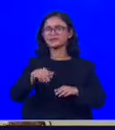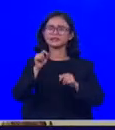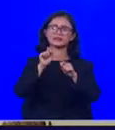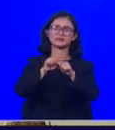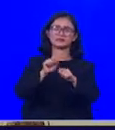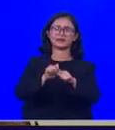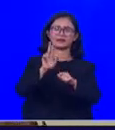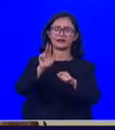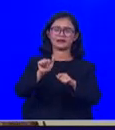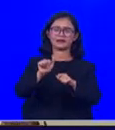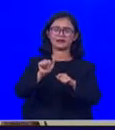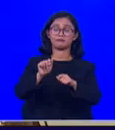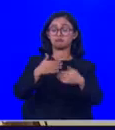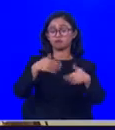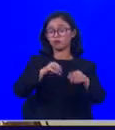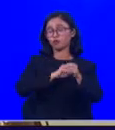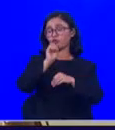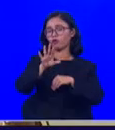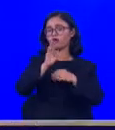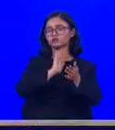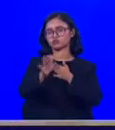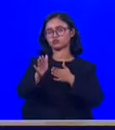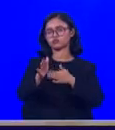Sisanya berakhir di tempat pembuangan deh.